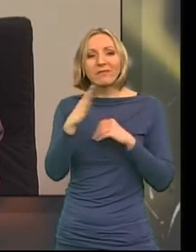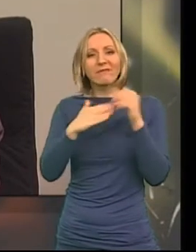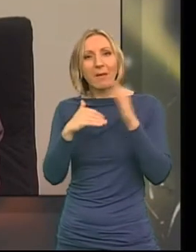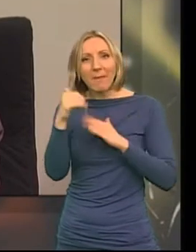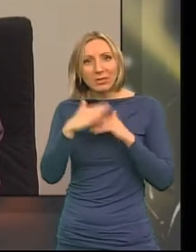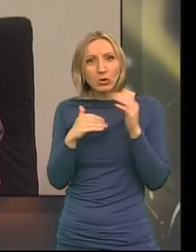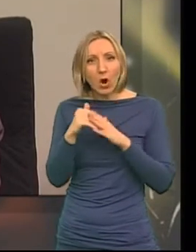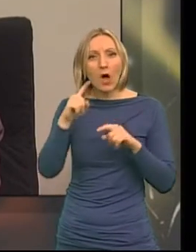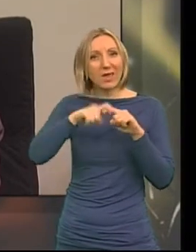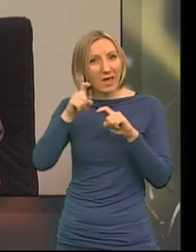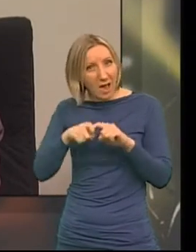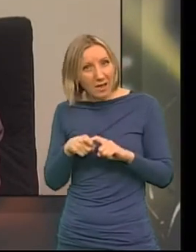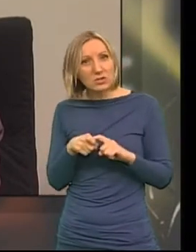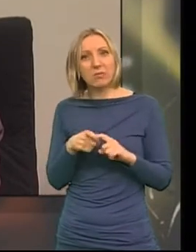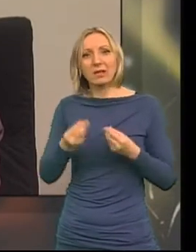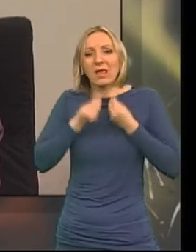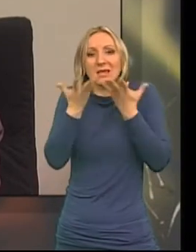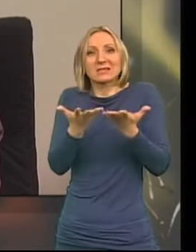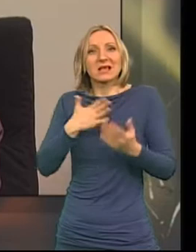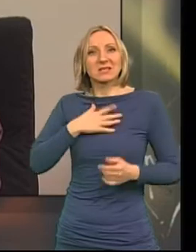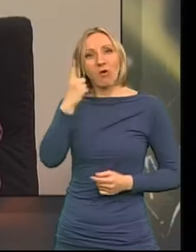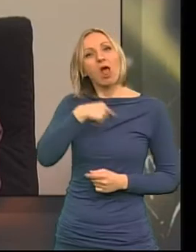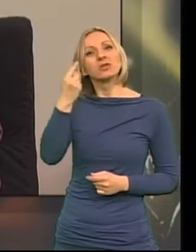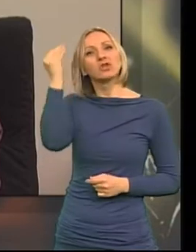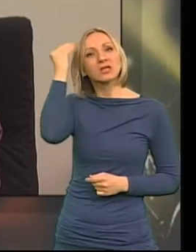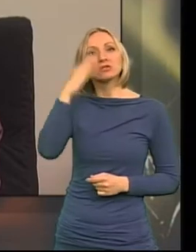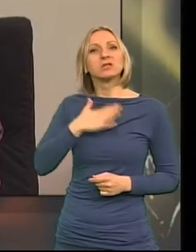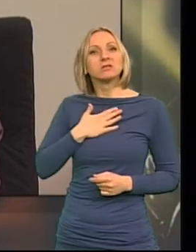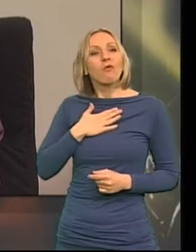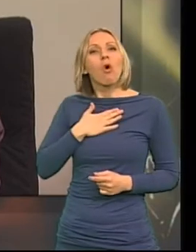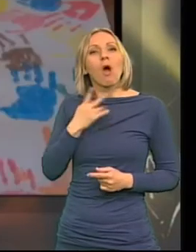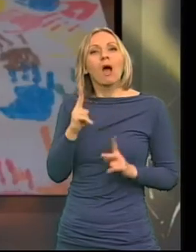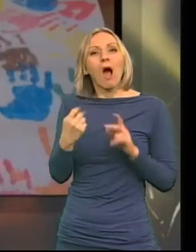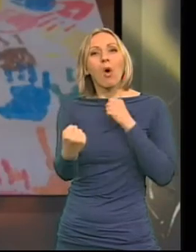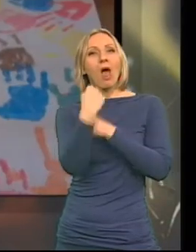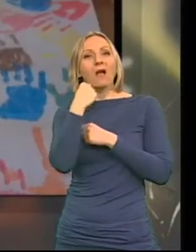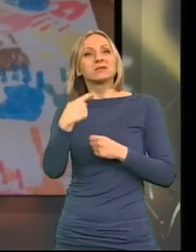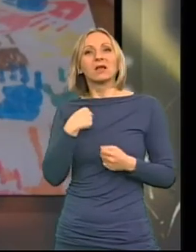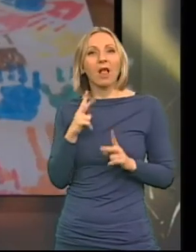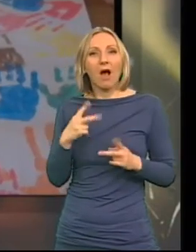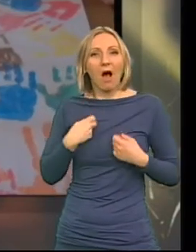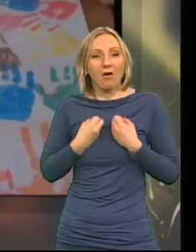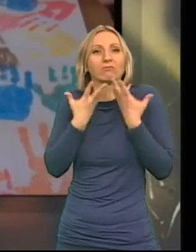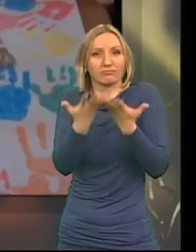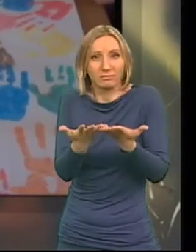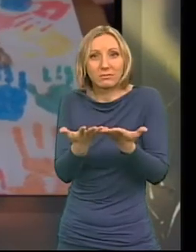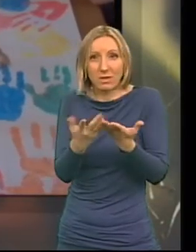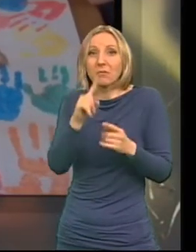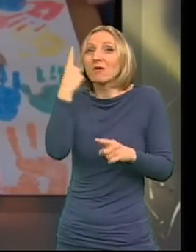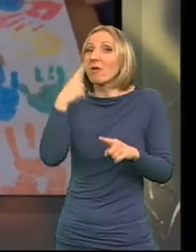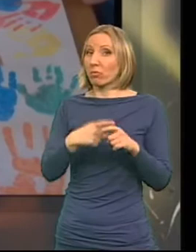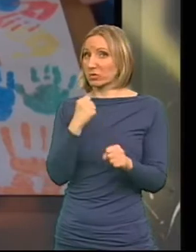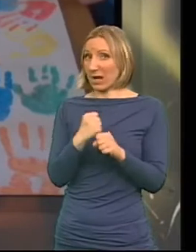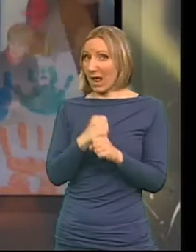i instrumenata izjasne svoja lična iskustva, svoj doživlje nasilje. Mislim da je to negde i prvi put možda rađeno ili je bar rađeno u